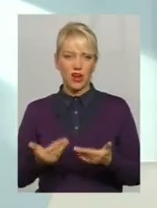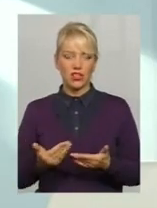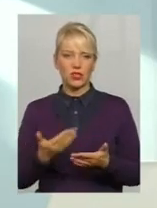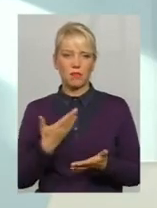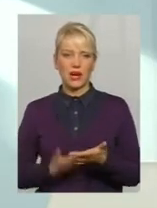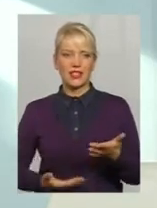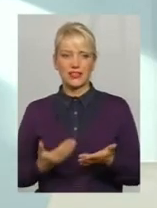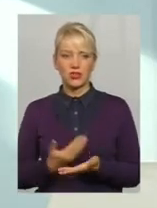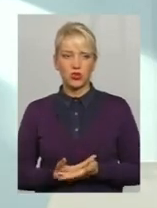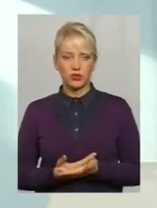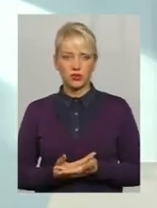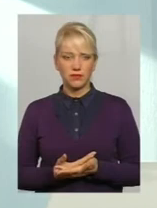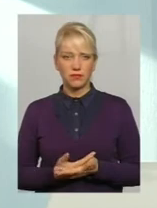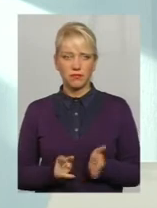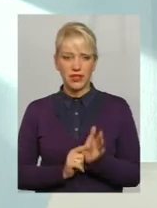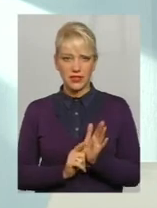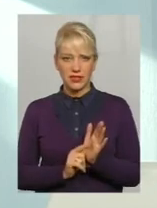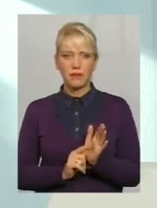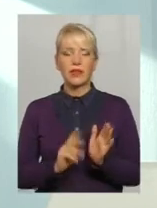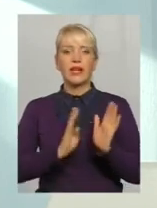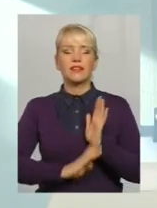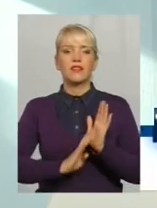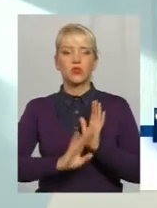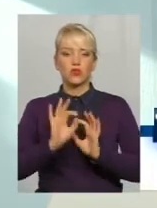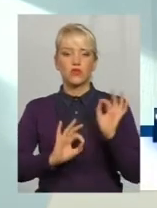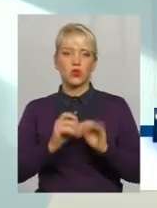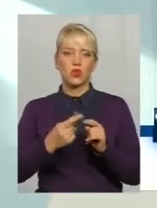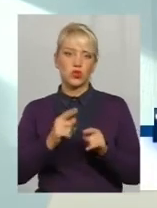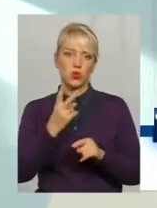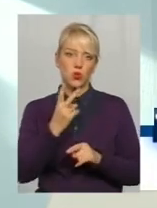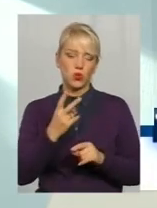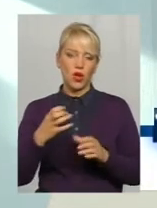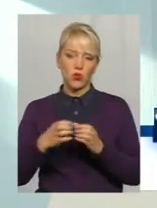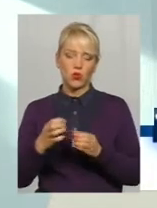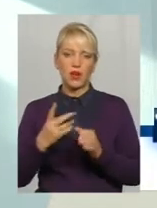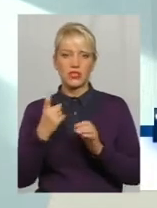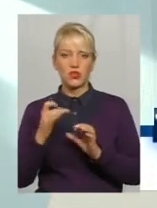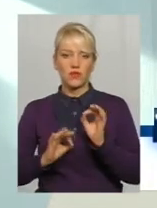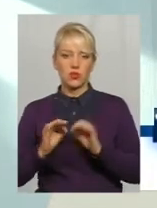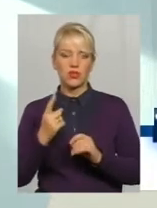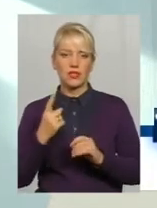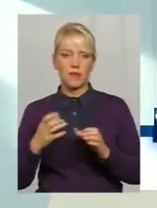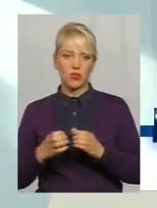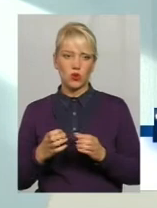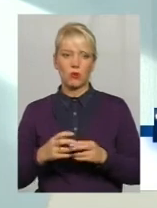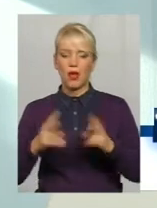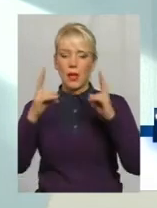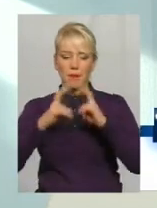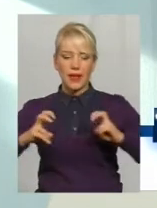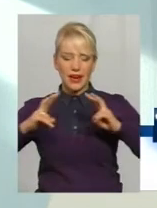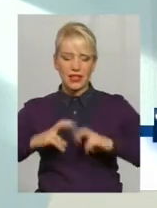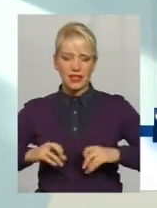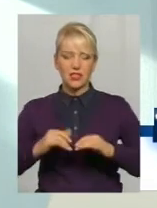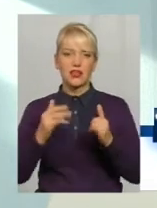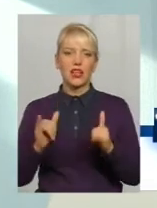практично, вашої пенсії. 90% – це друга група, 100% – це перша група. Переглядається однозначно,